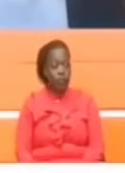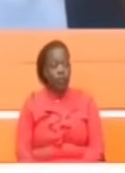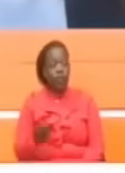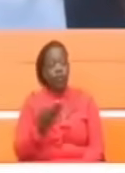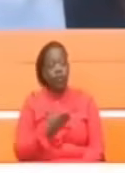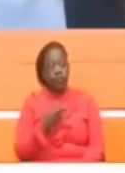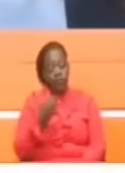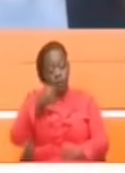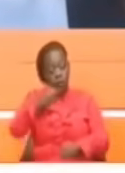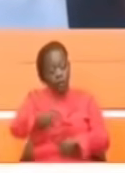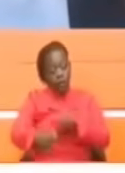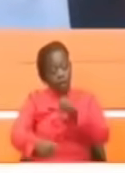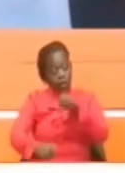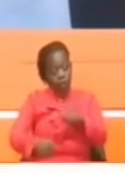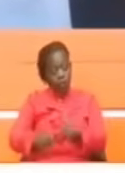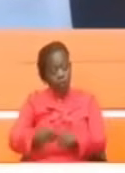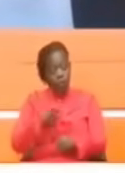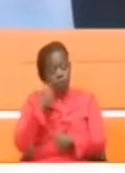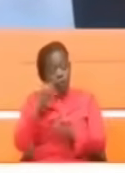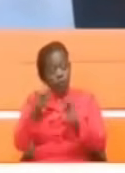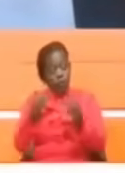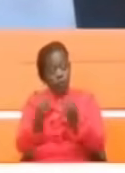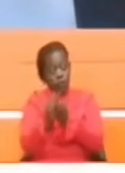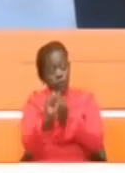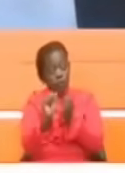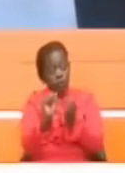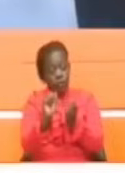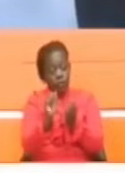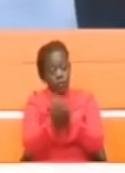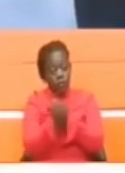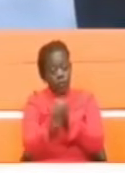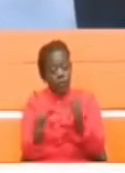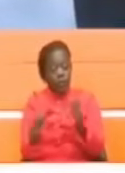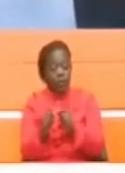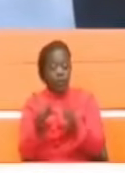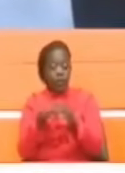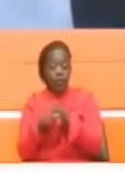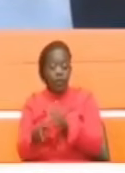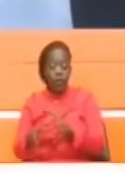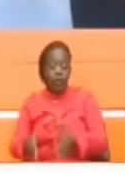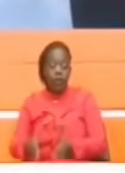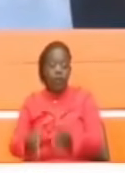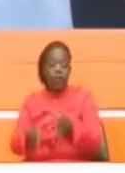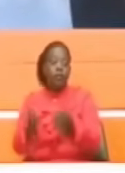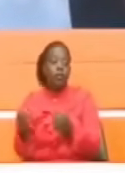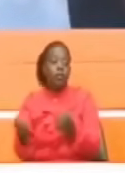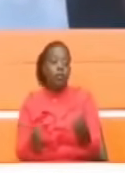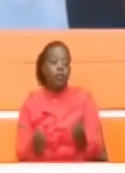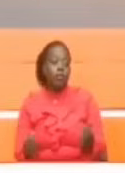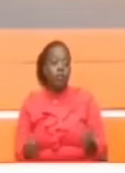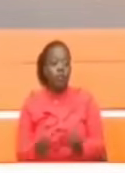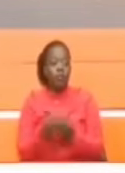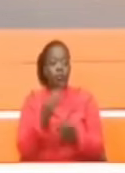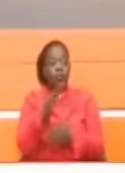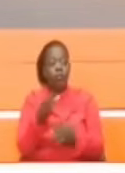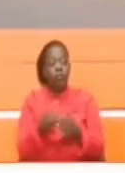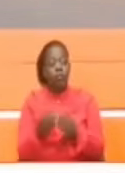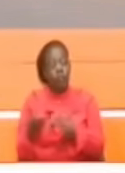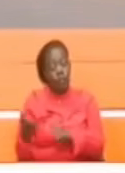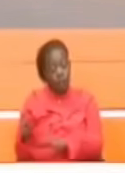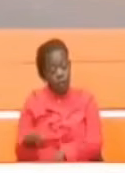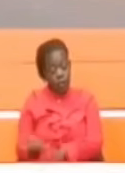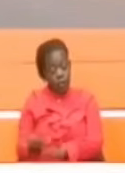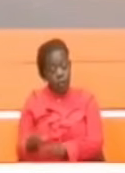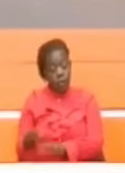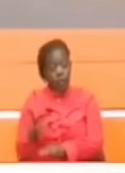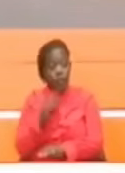owegalo wakulabako mu kumulabaho ni hata ahiire mulendi y'emmotoka yamusaabala yabateera buno ebitiro. Tizibategeeza